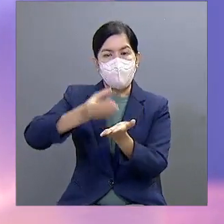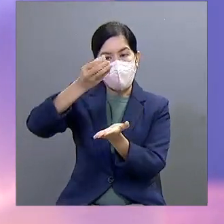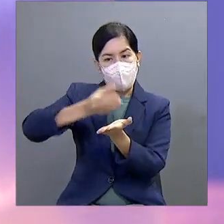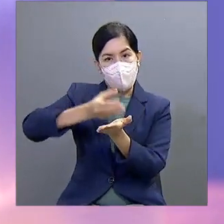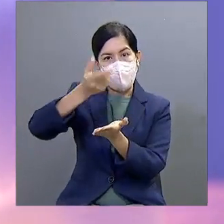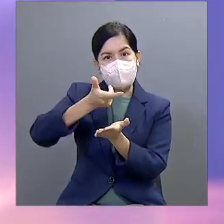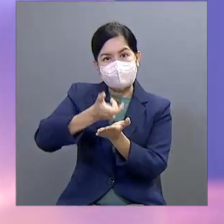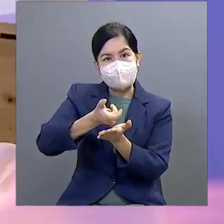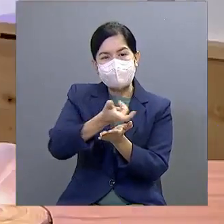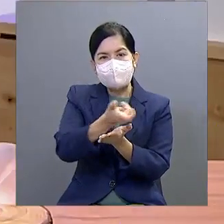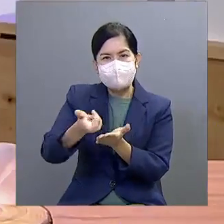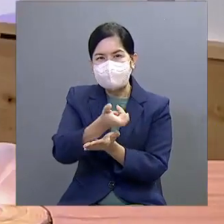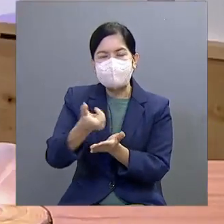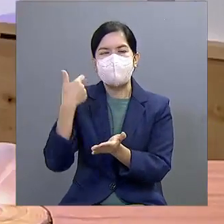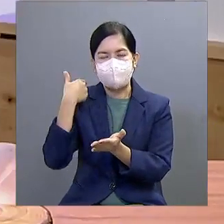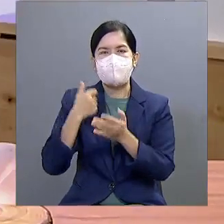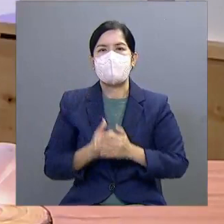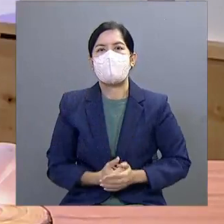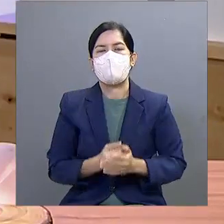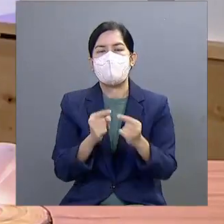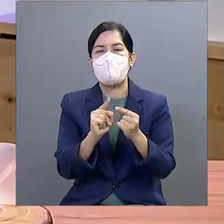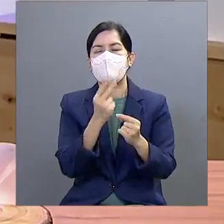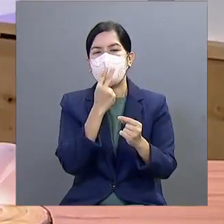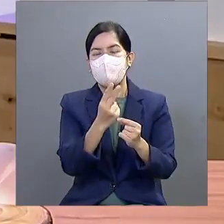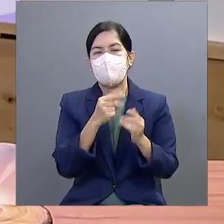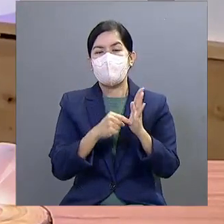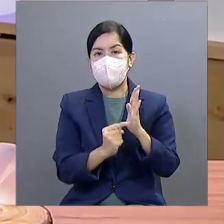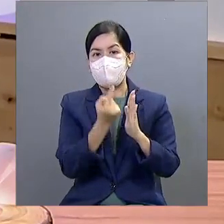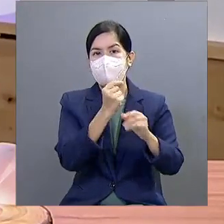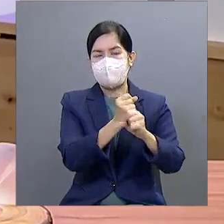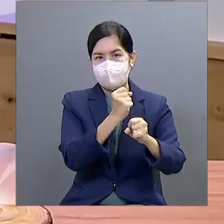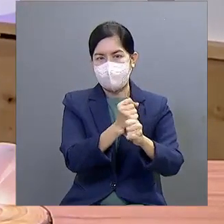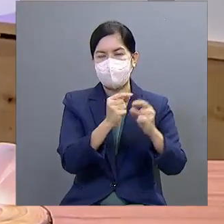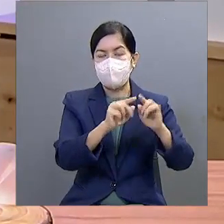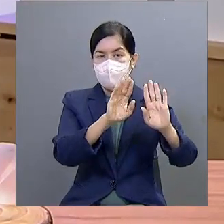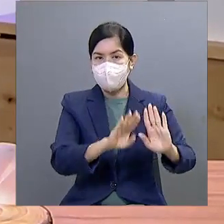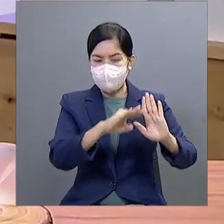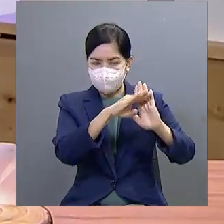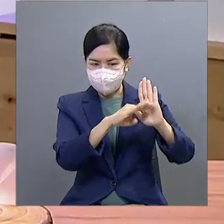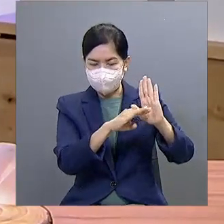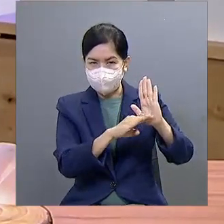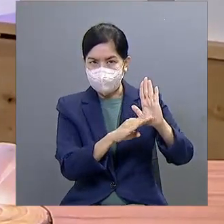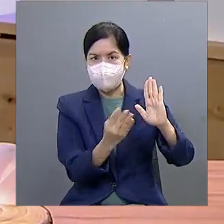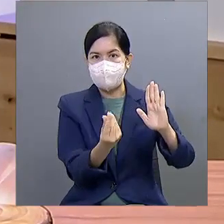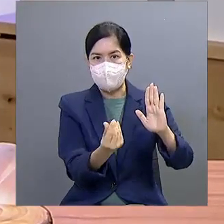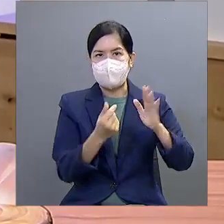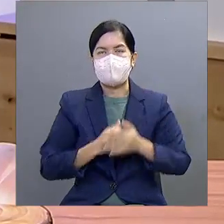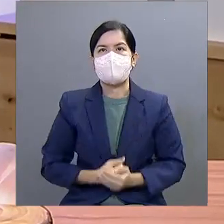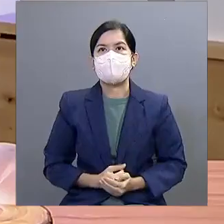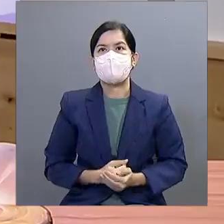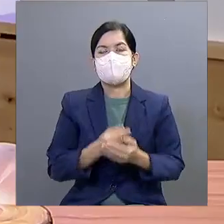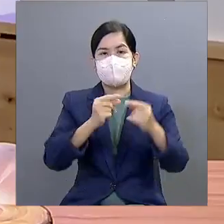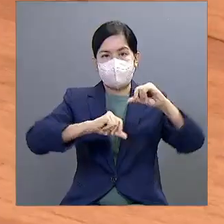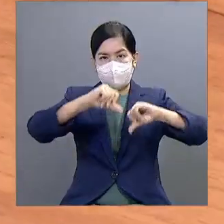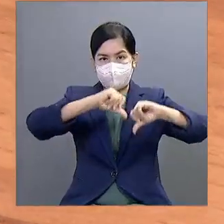คะเดี๋ยวเรามาเริ่มทำกันเลยนะคะสำหรับอัตราส่วนนะคะก็จะใช้น้ำยาบ้วน